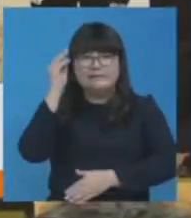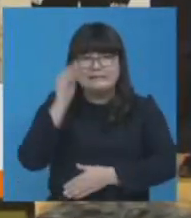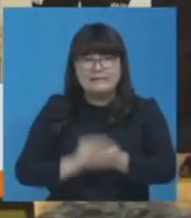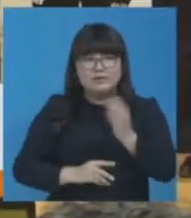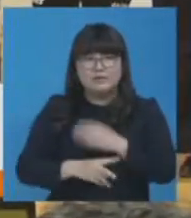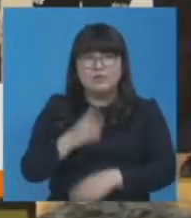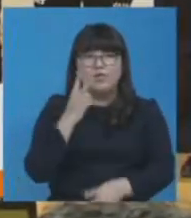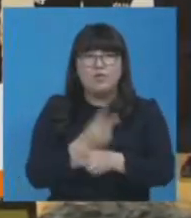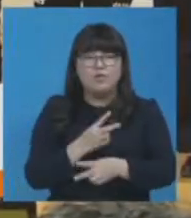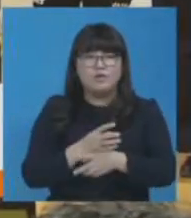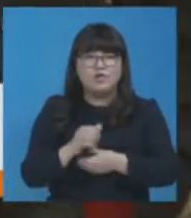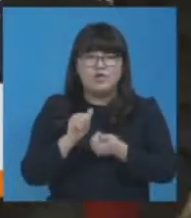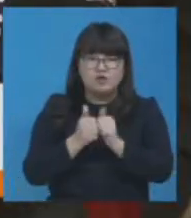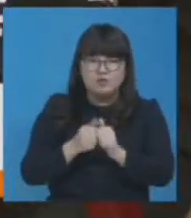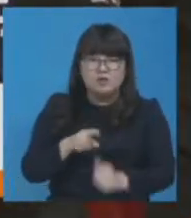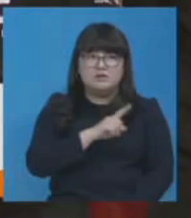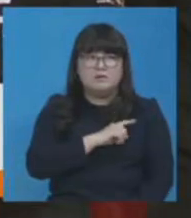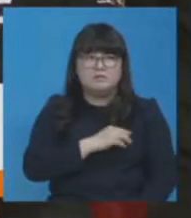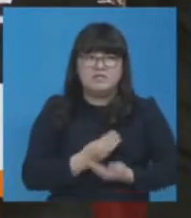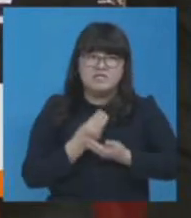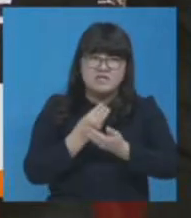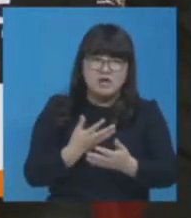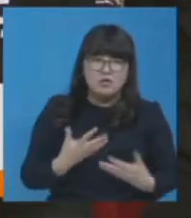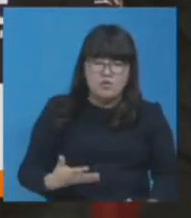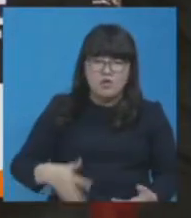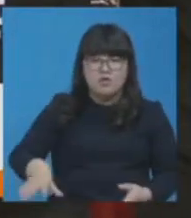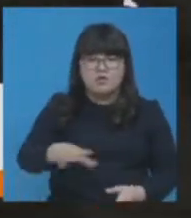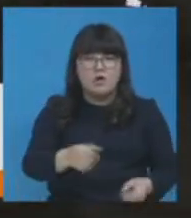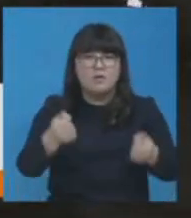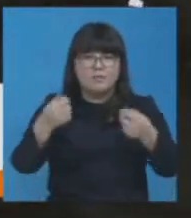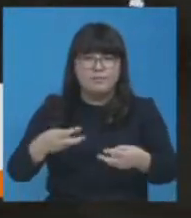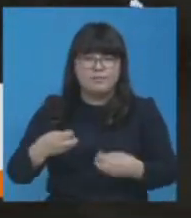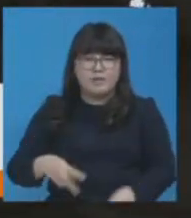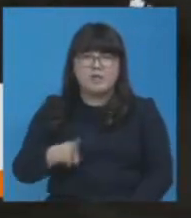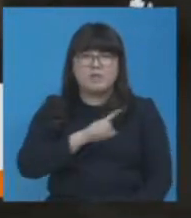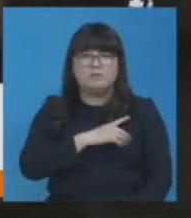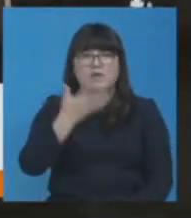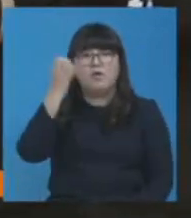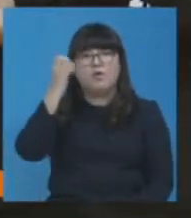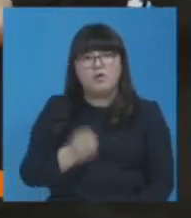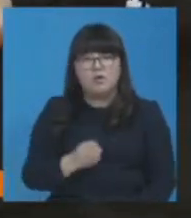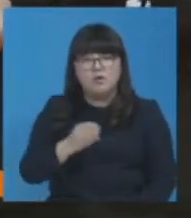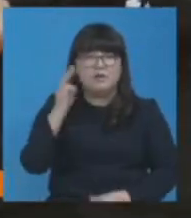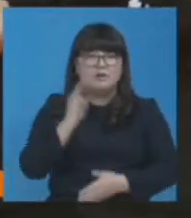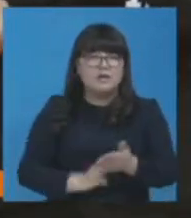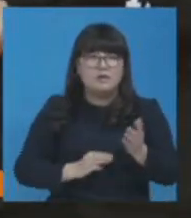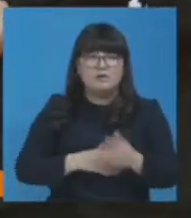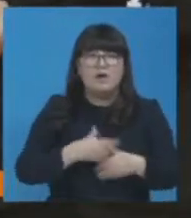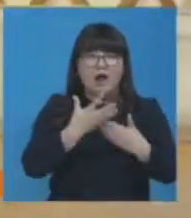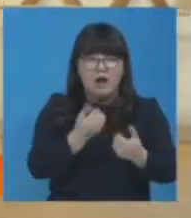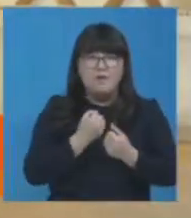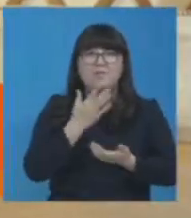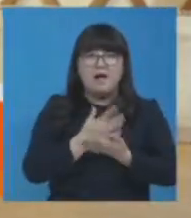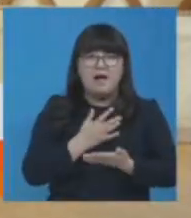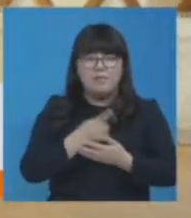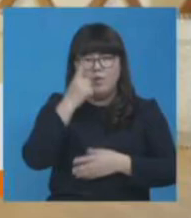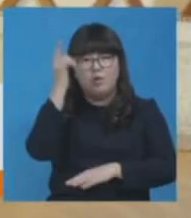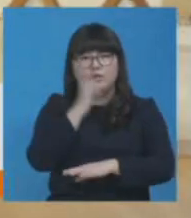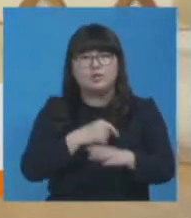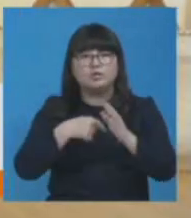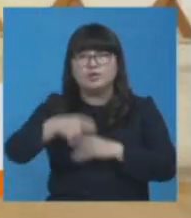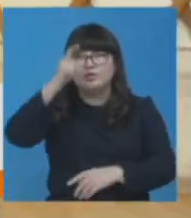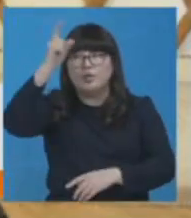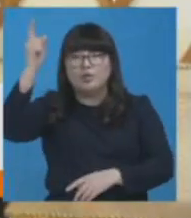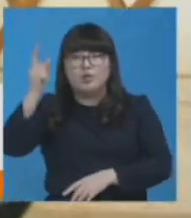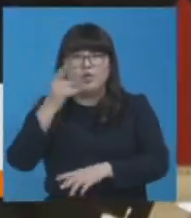татварын хуулинда спортын тэмцээний шагнал болон тэдгээртэй тэмцэх бусад орлогын 5% албан татвар ногдуулна гэсэн байдаг. Харин Монгол улс Турк